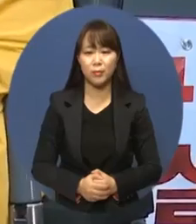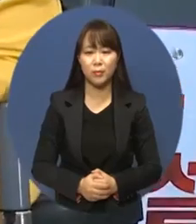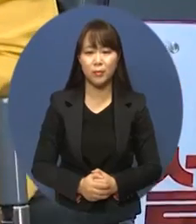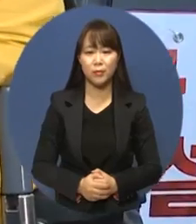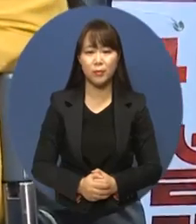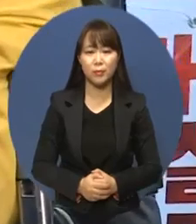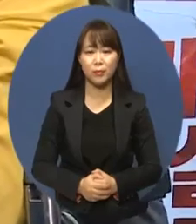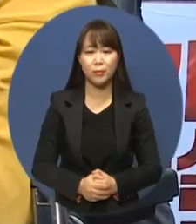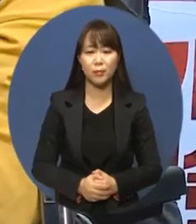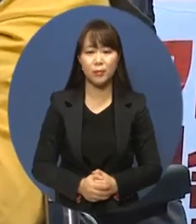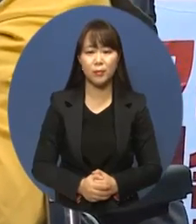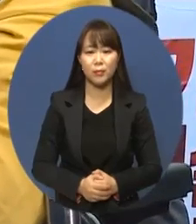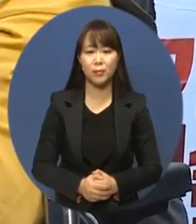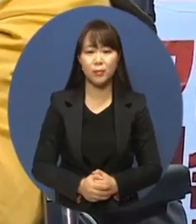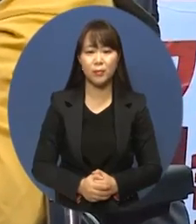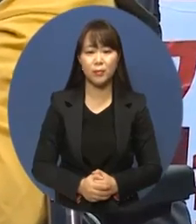폭시 tv 뉴스 박순용 입니다